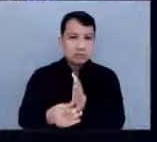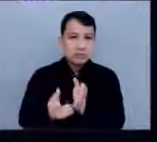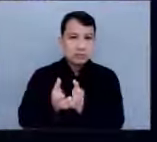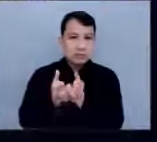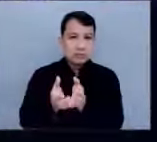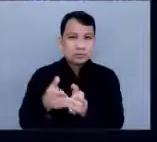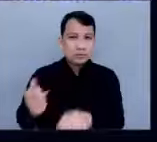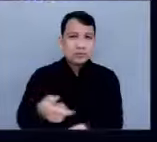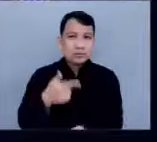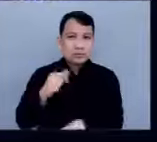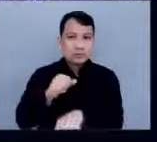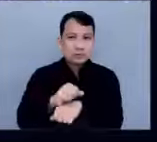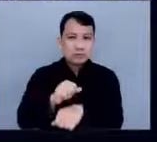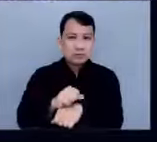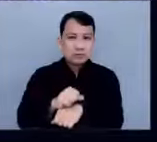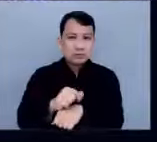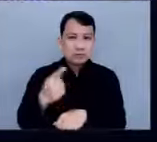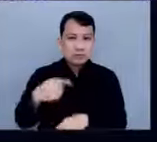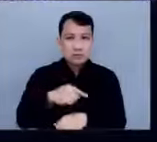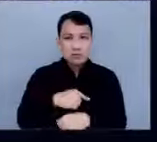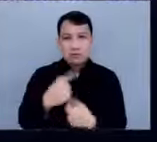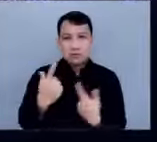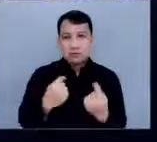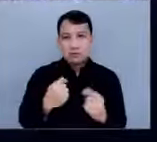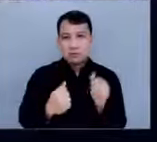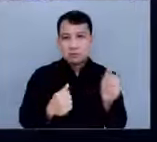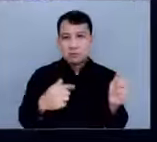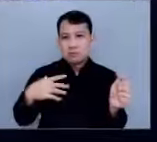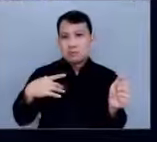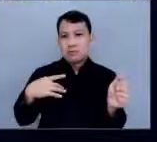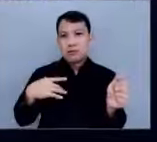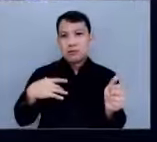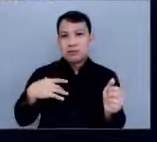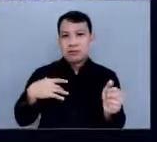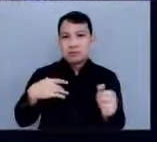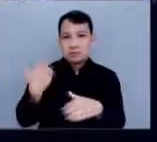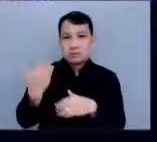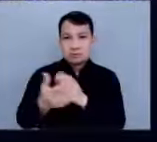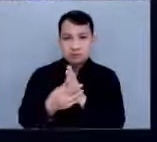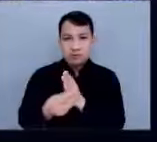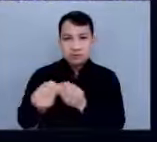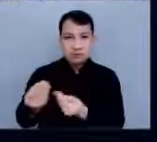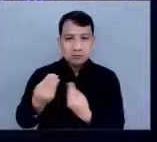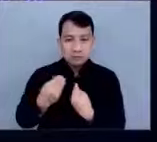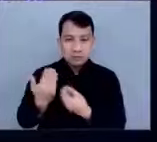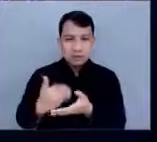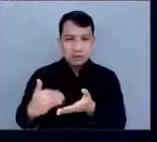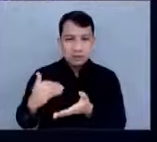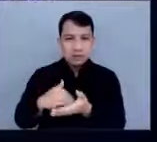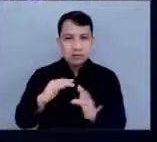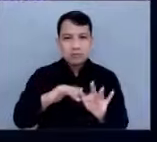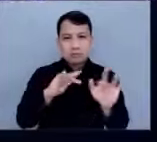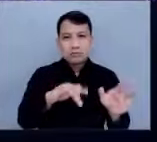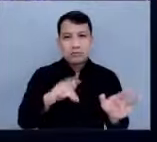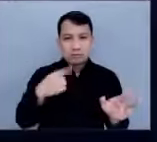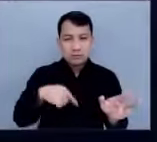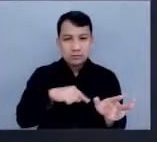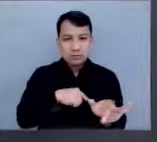nga nabuhay. So anong gagawin nila? Hintay na another oil spill para kami mabigyan ulit. Kawawa sila, kawawa yung mga